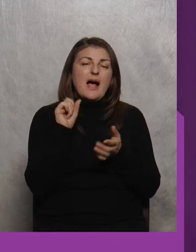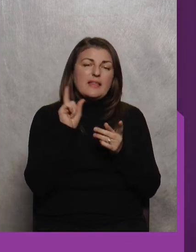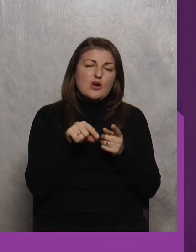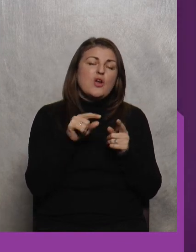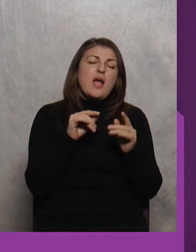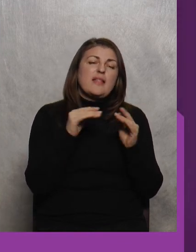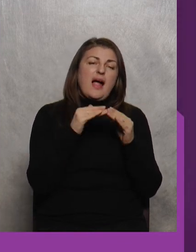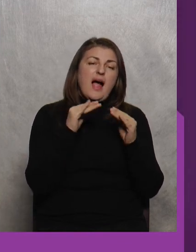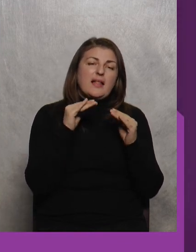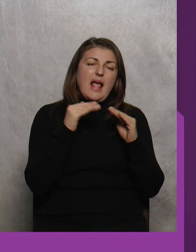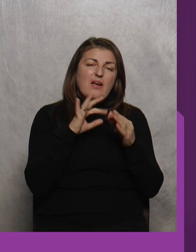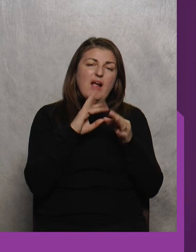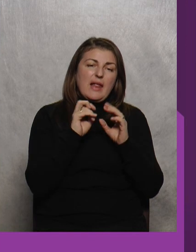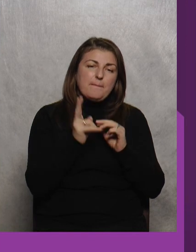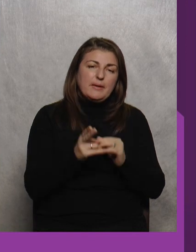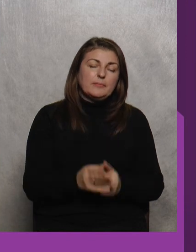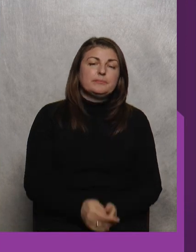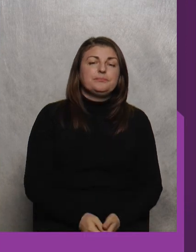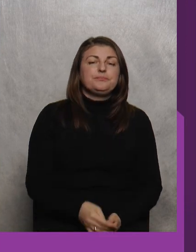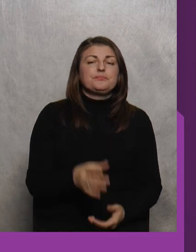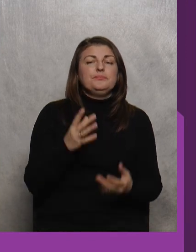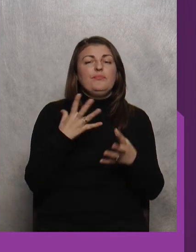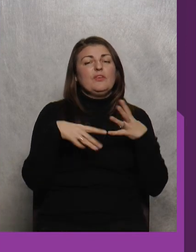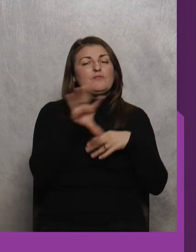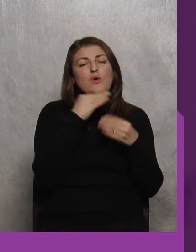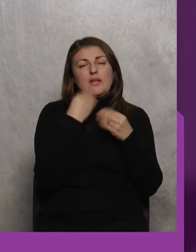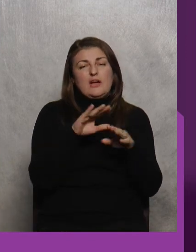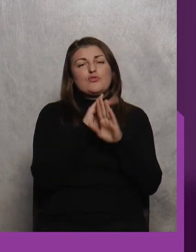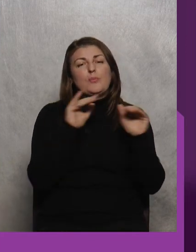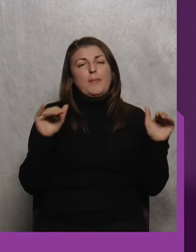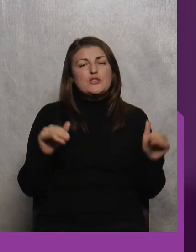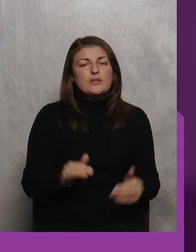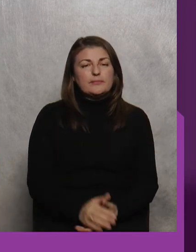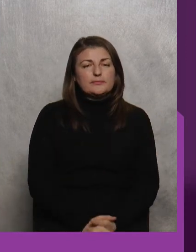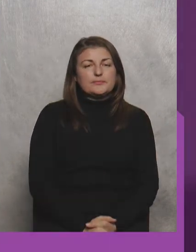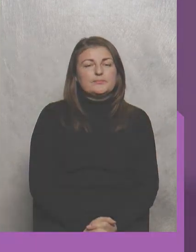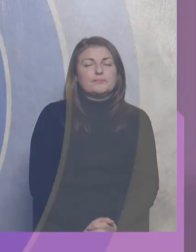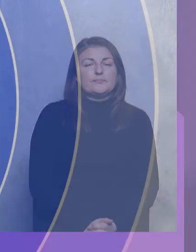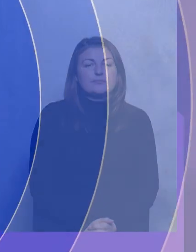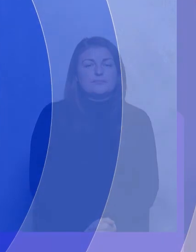каналі «Еквалімпік». Все кращого, до побачення. До побачення.